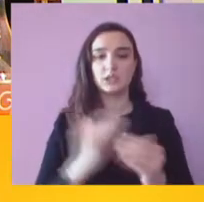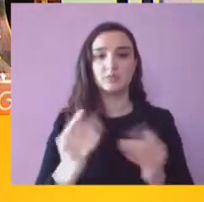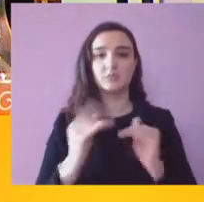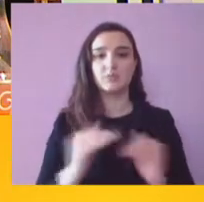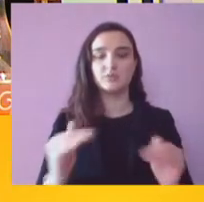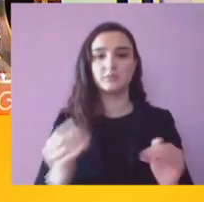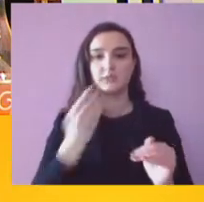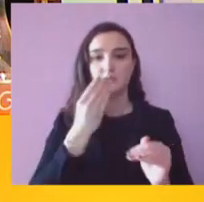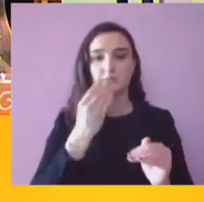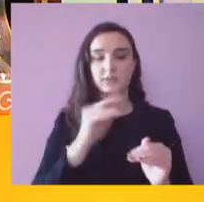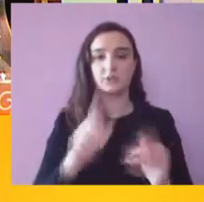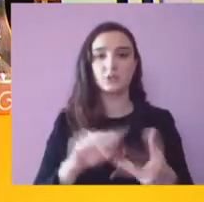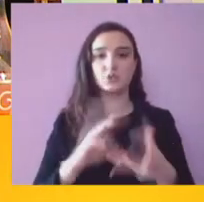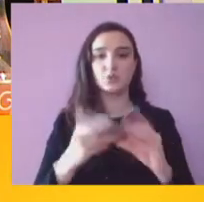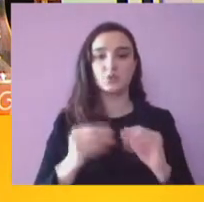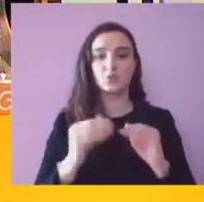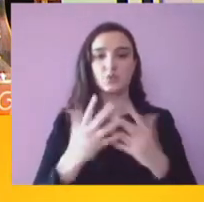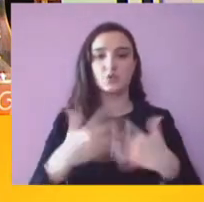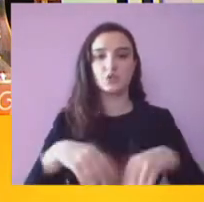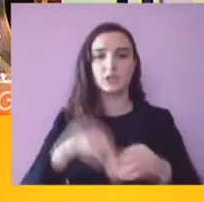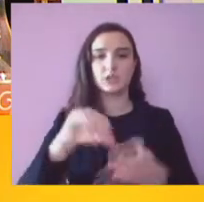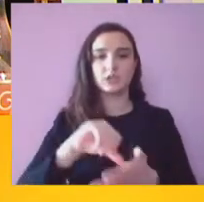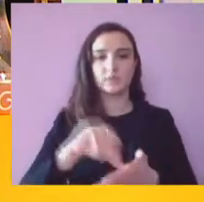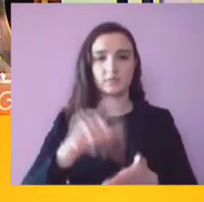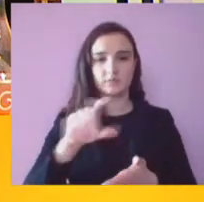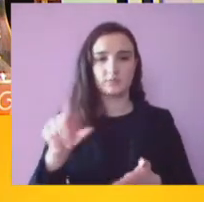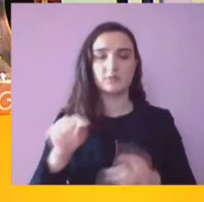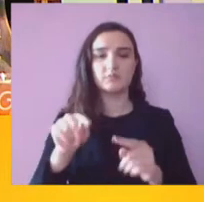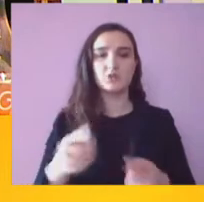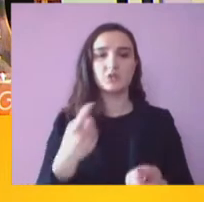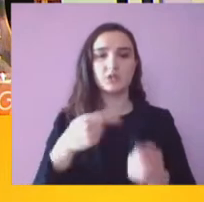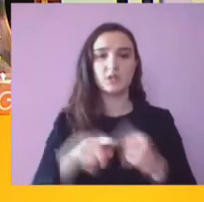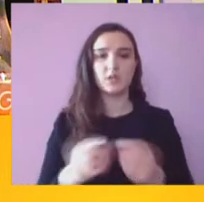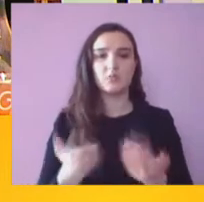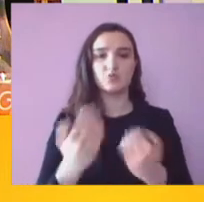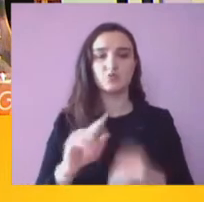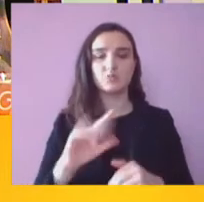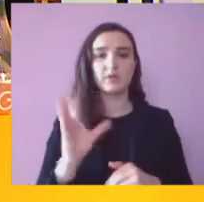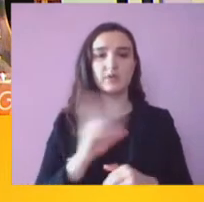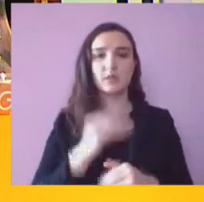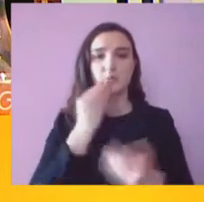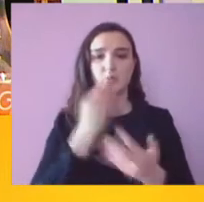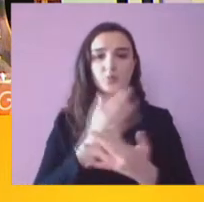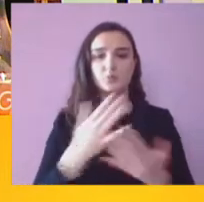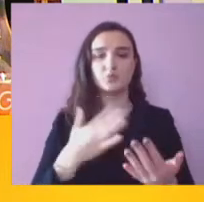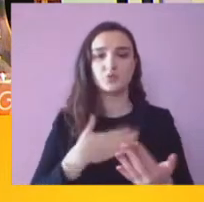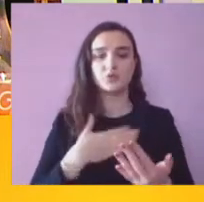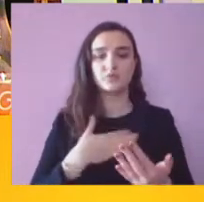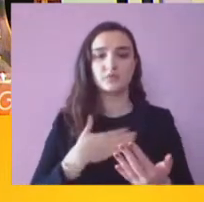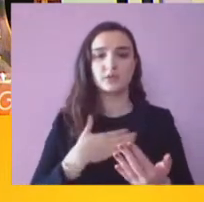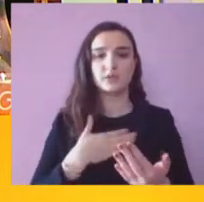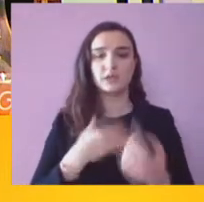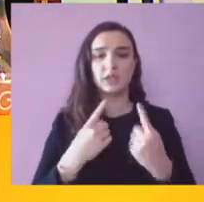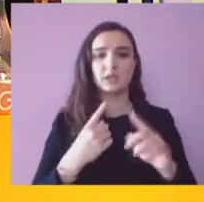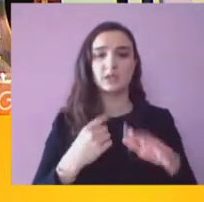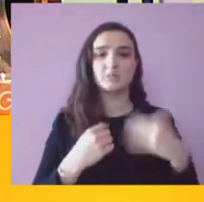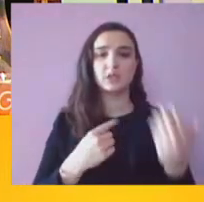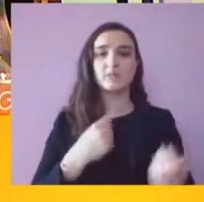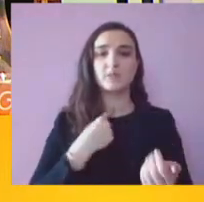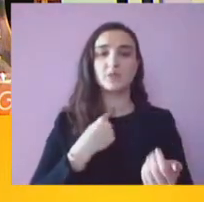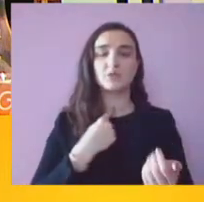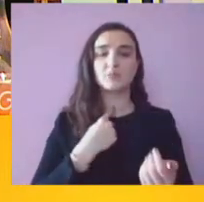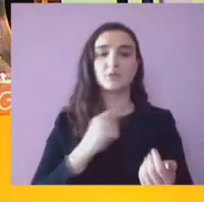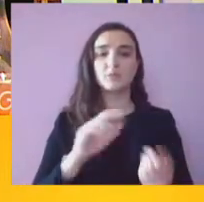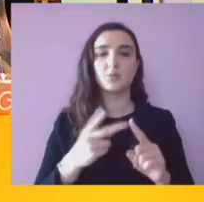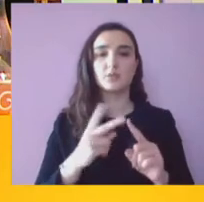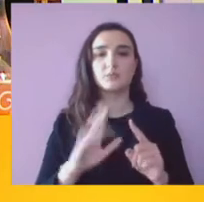და ზოგადად ოჯახის წევრების რაციონს, მაშინ გამოდის, რომ ყველა ეს პროდუქტი, რომელიც ჩვენი ერთი მხრივ ფარისებრი ჯირკვლის და მეორე მხრივ